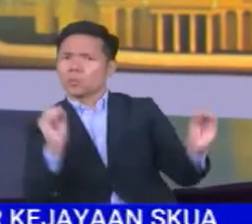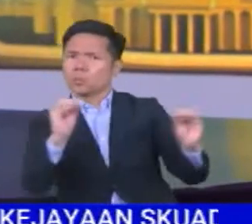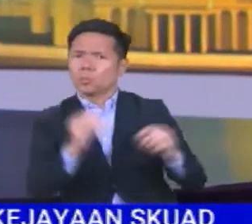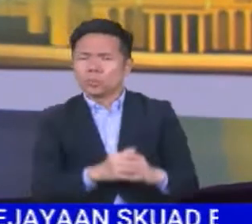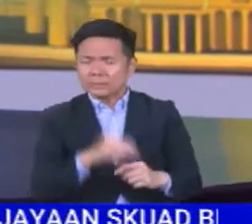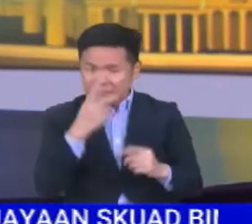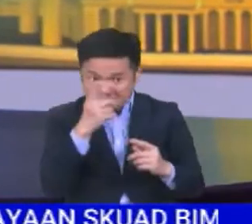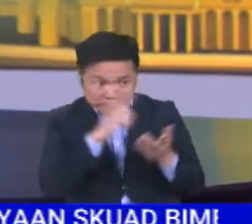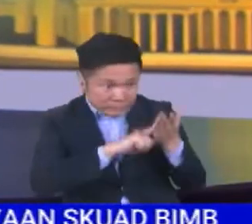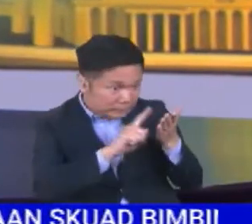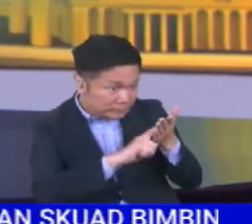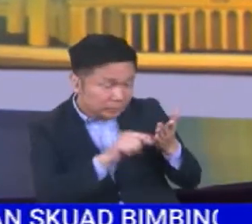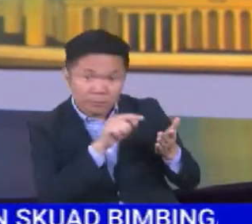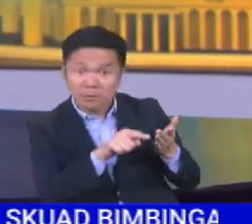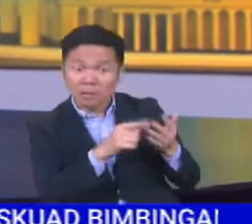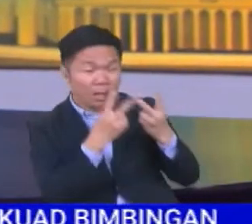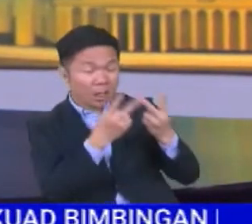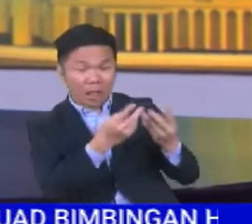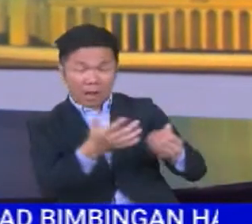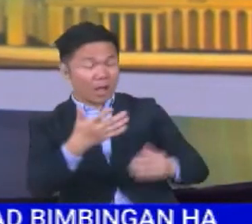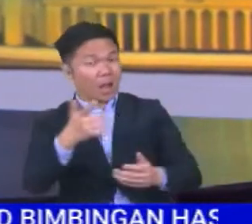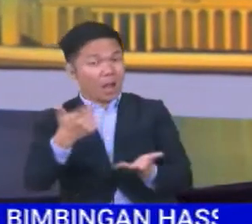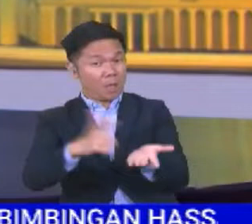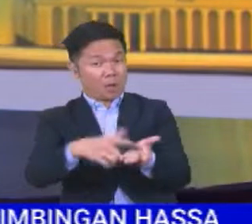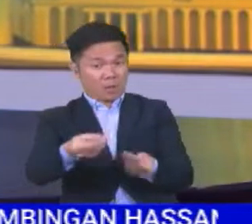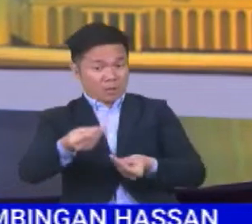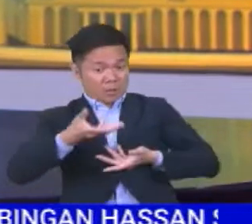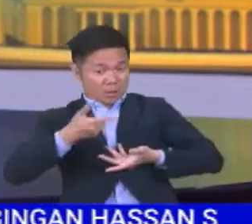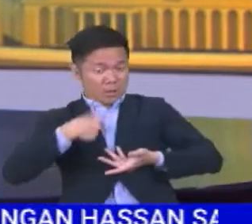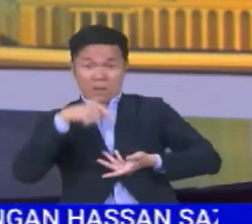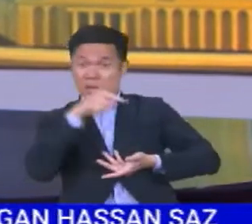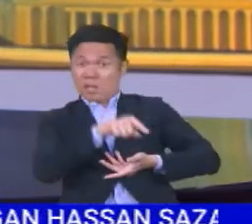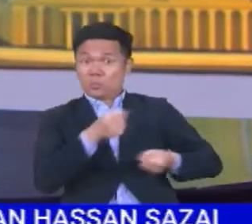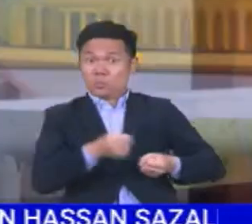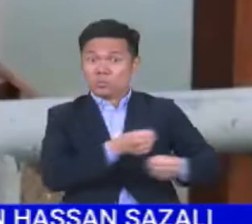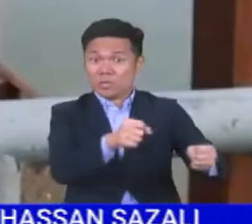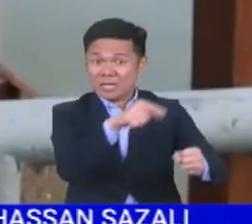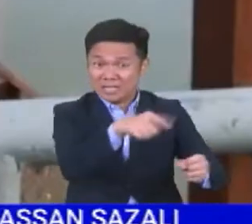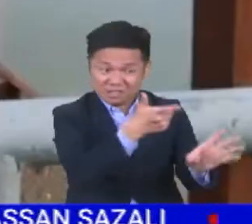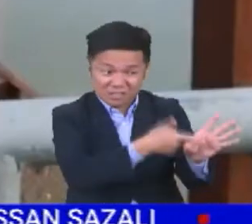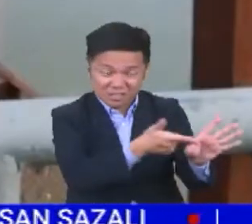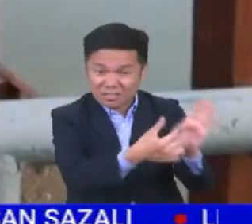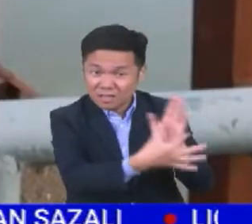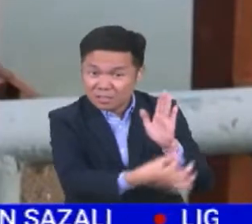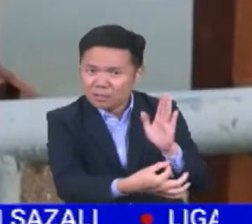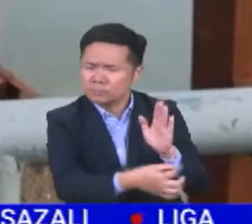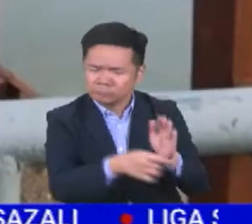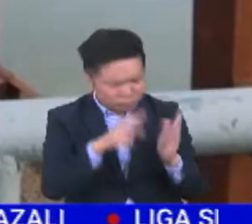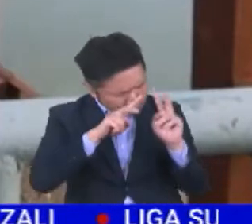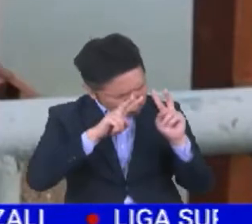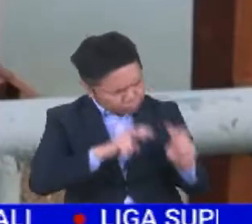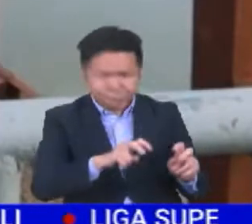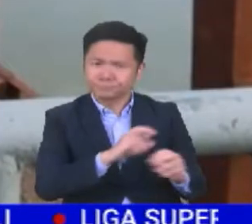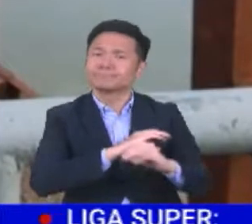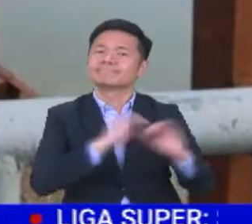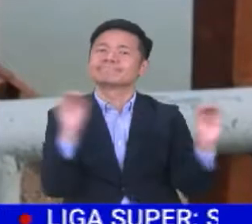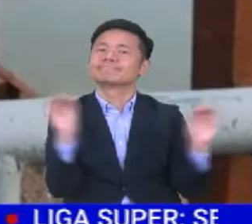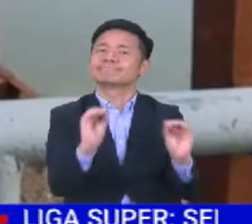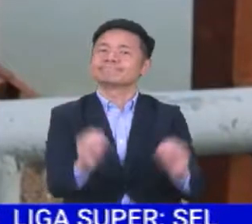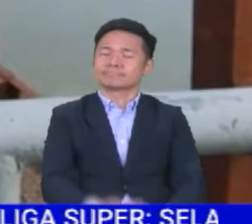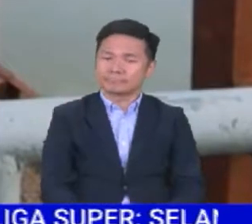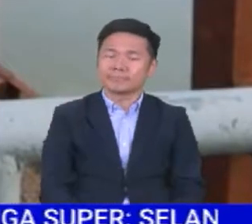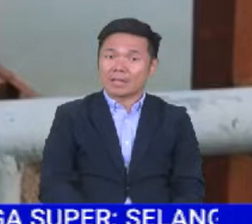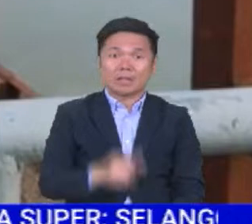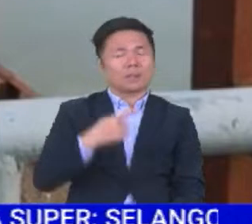pemantauan segera dilakukan selepas menerima laporan semalam kenyataan luas menyebut pihaknya menjalankan